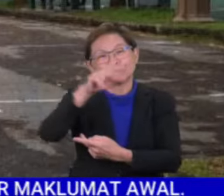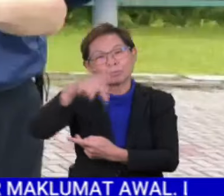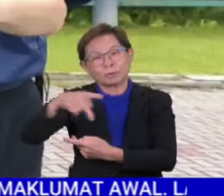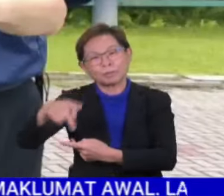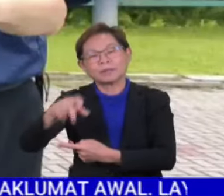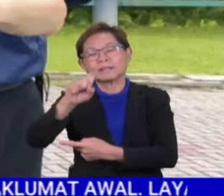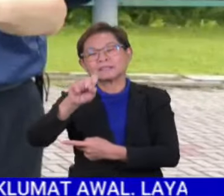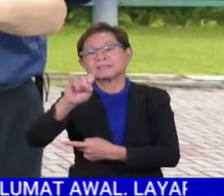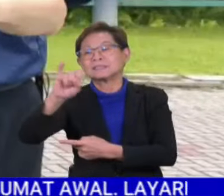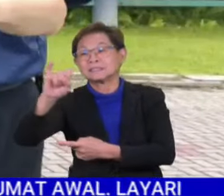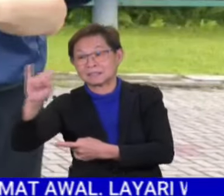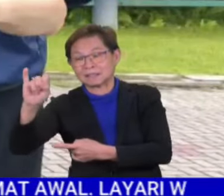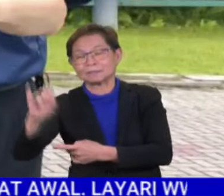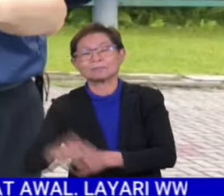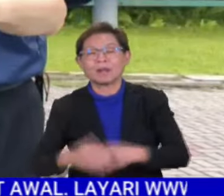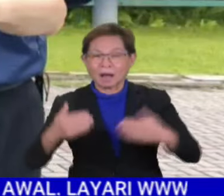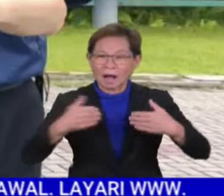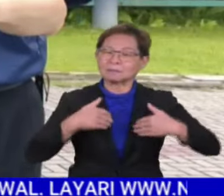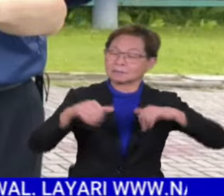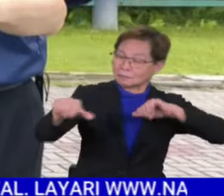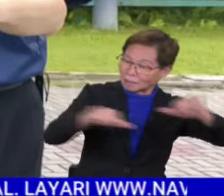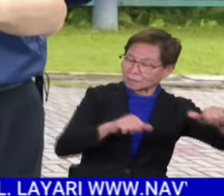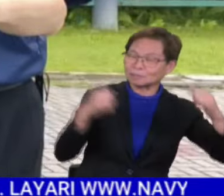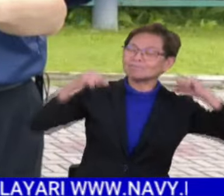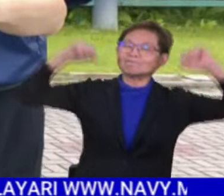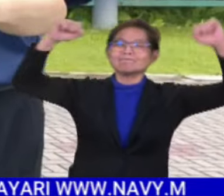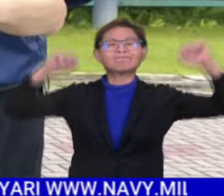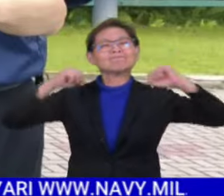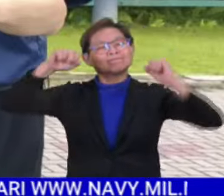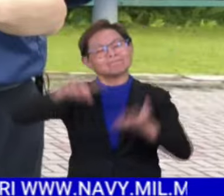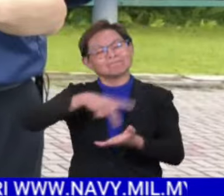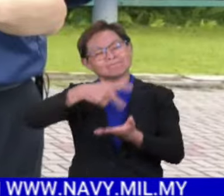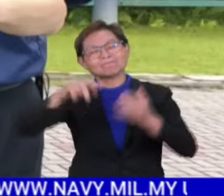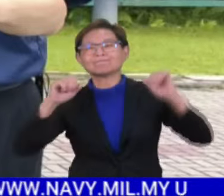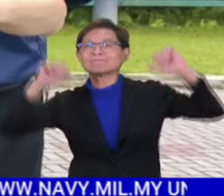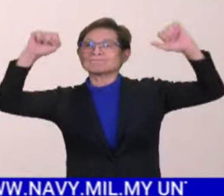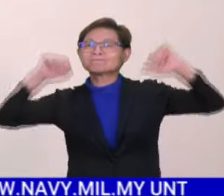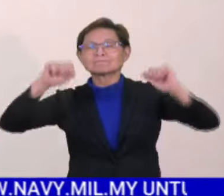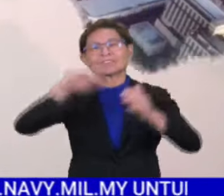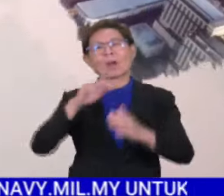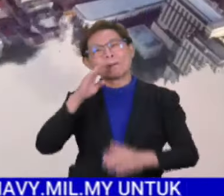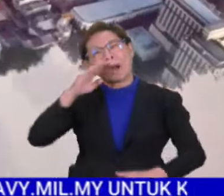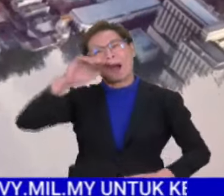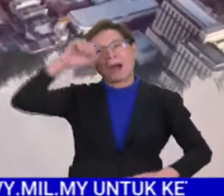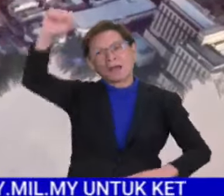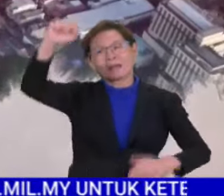Si Hua Tong. Turut diadakan aktiviti senam tari Merdeka.